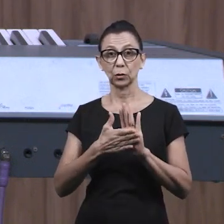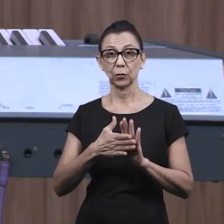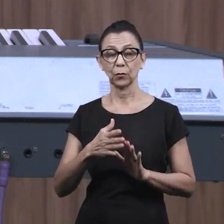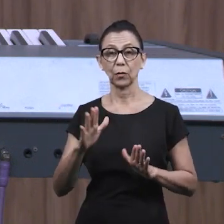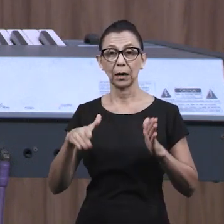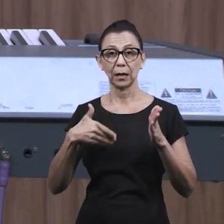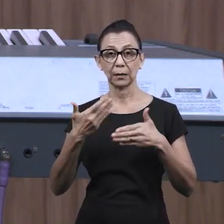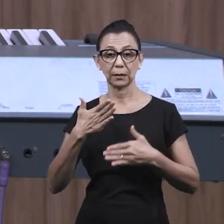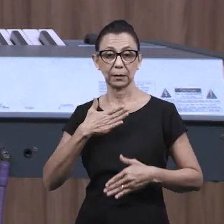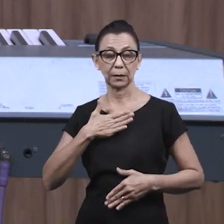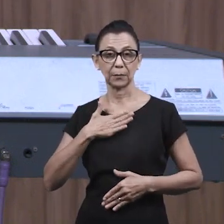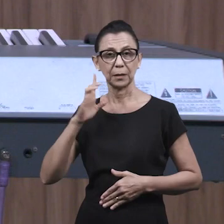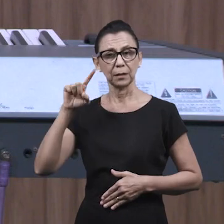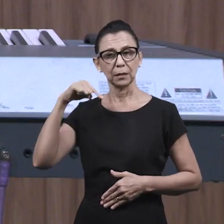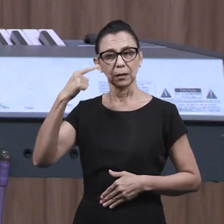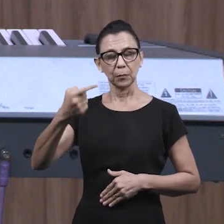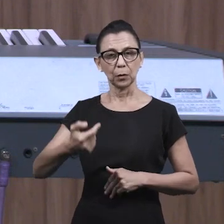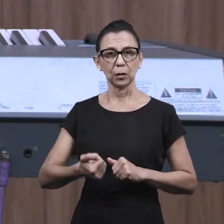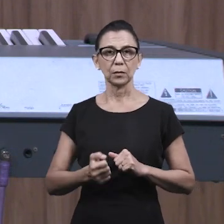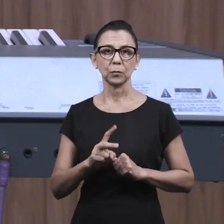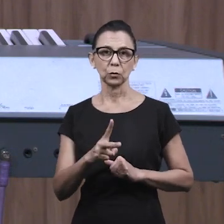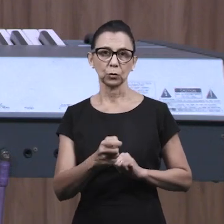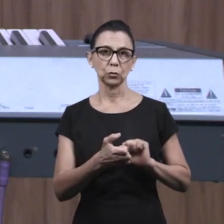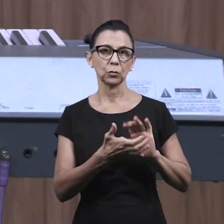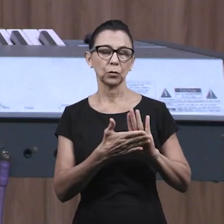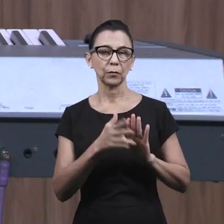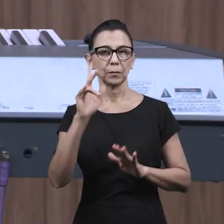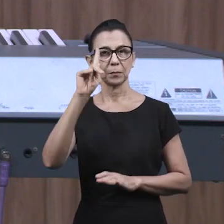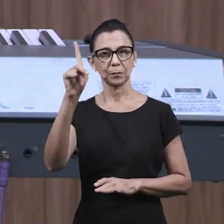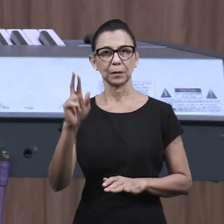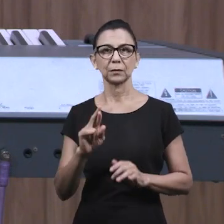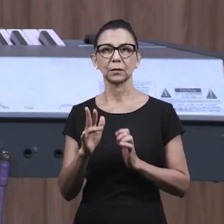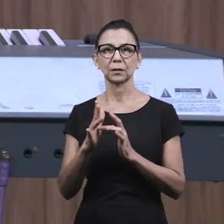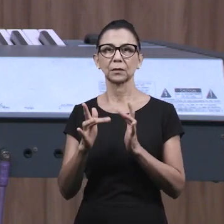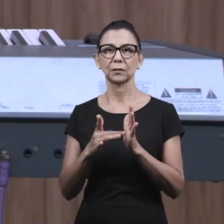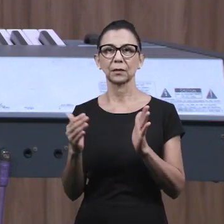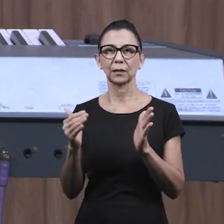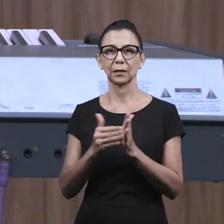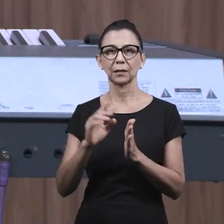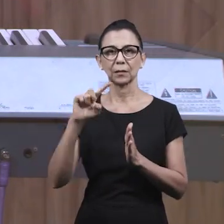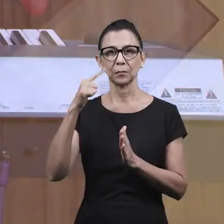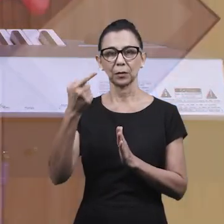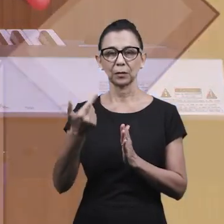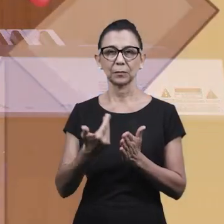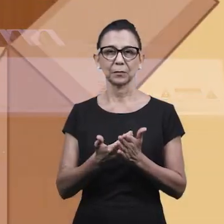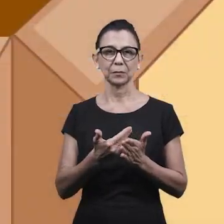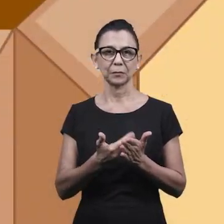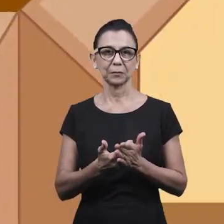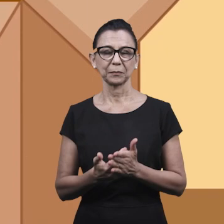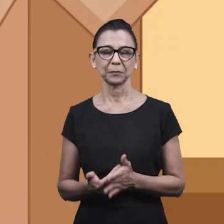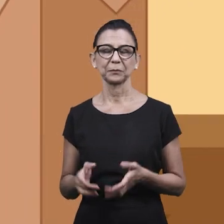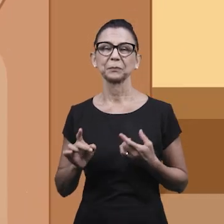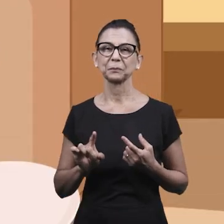longe majeure et la prochaine étude, nous allons continuer à pratiquer cette longe. La paix du Seigneur et la prochaine étude.